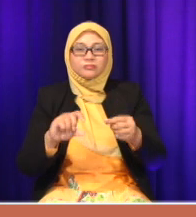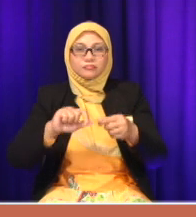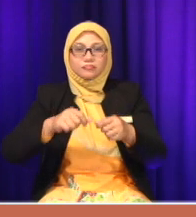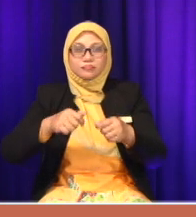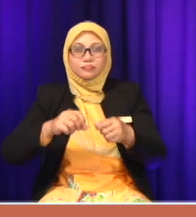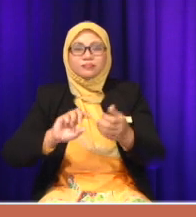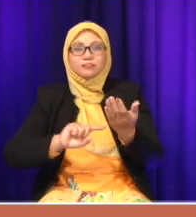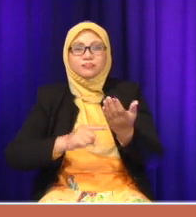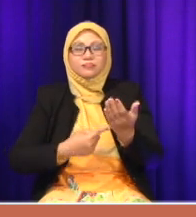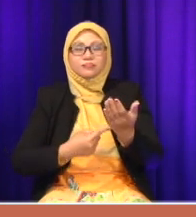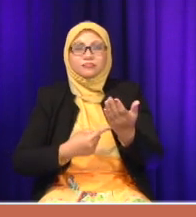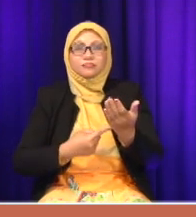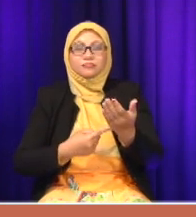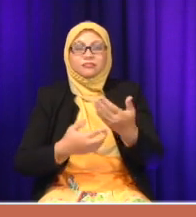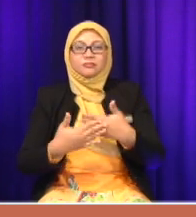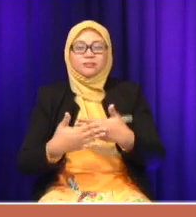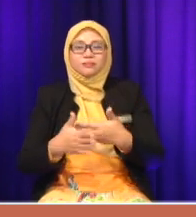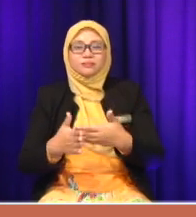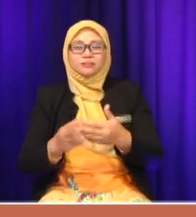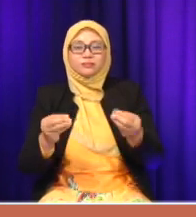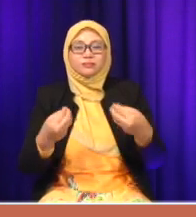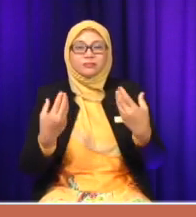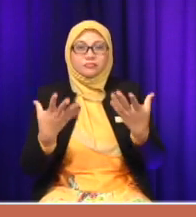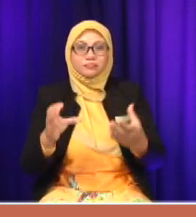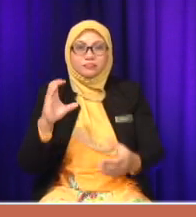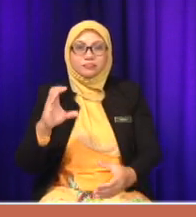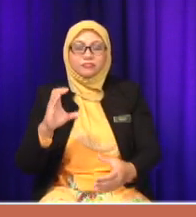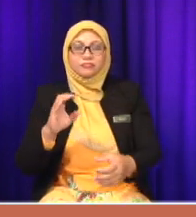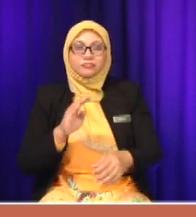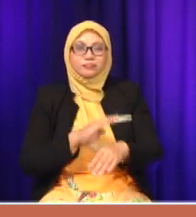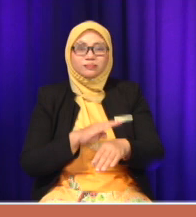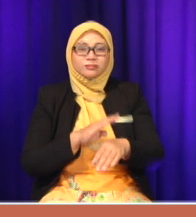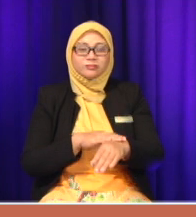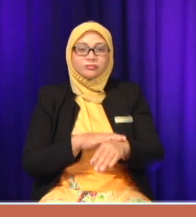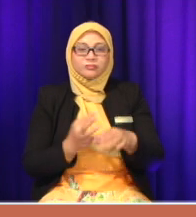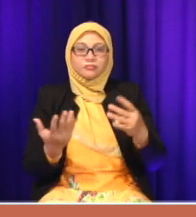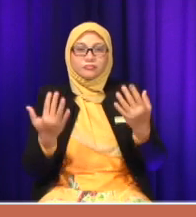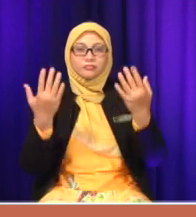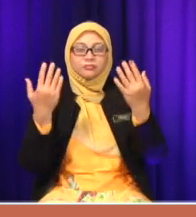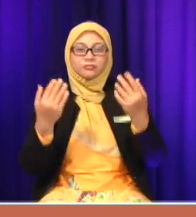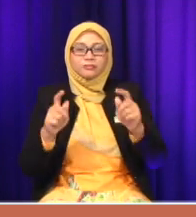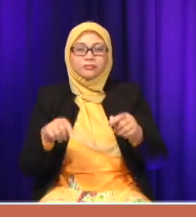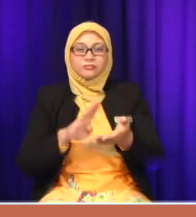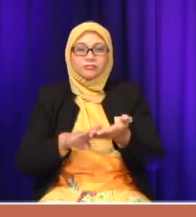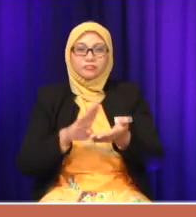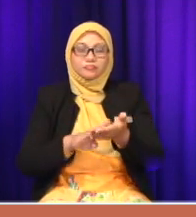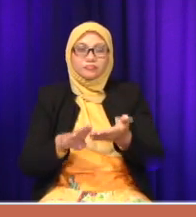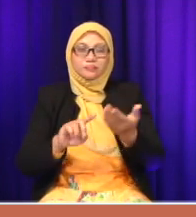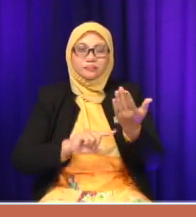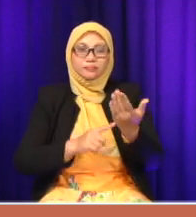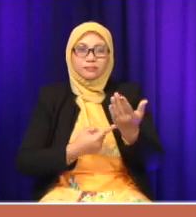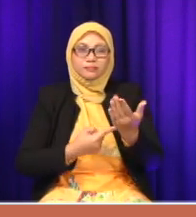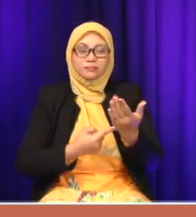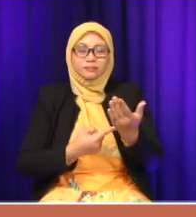jarak seterusnya banyak enapan karbon pada ruang pembakaran kalau dah terlampau banyak karbon kita pun bersihkan semula karbon terdapat pada